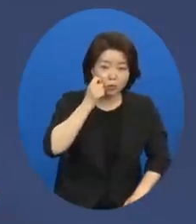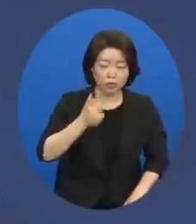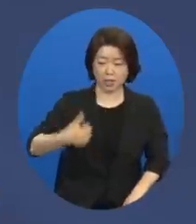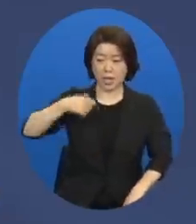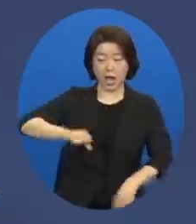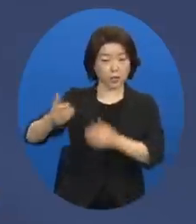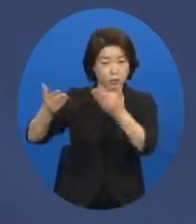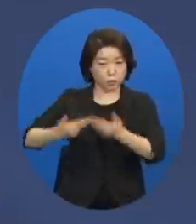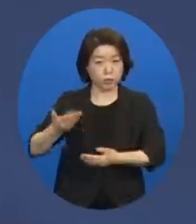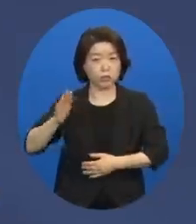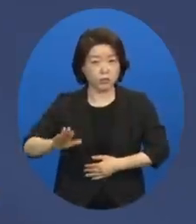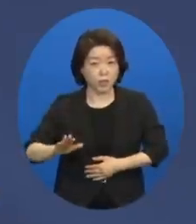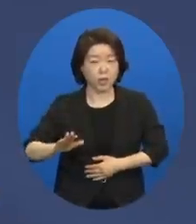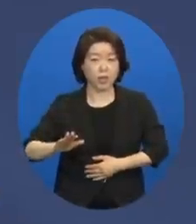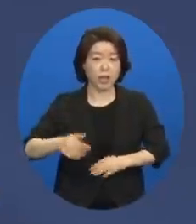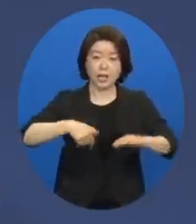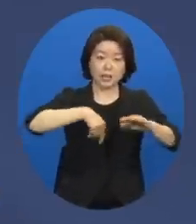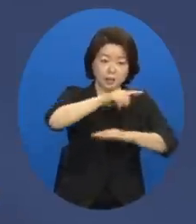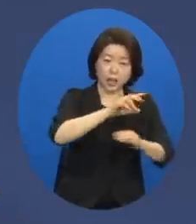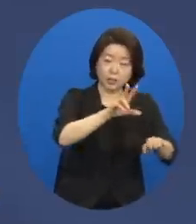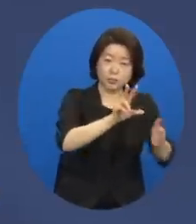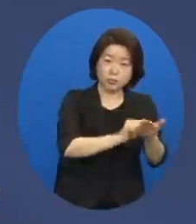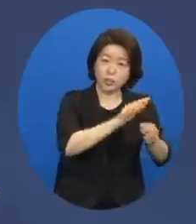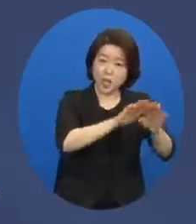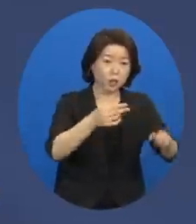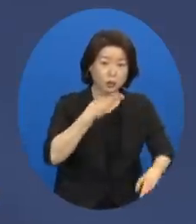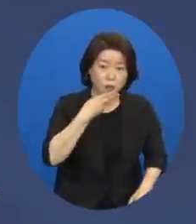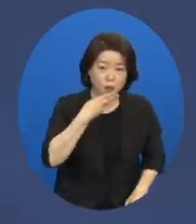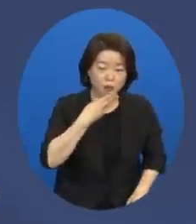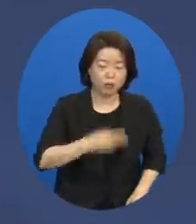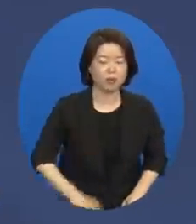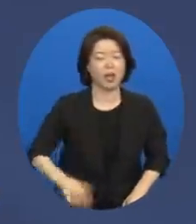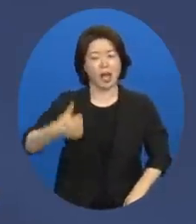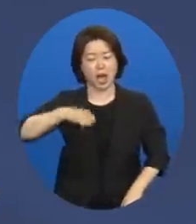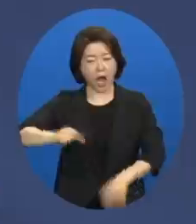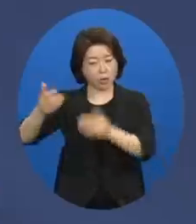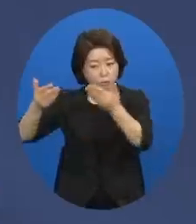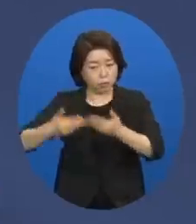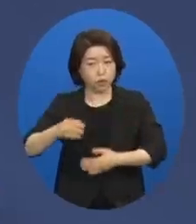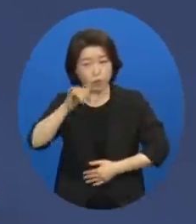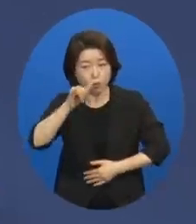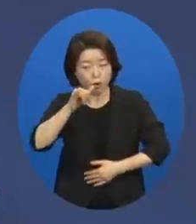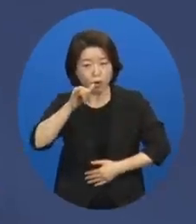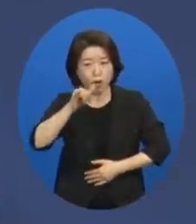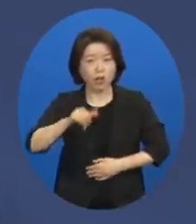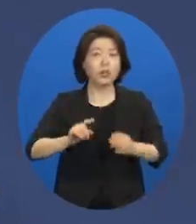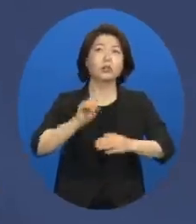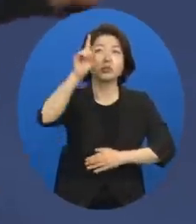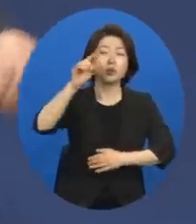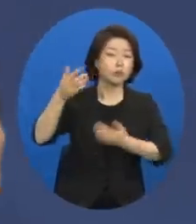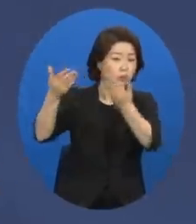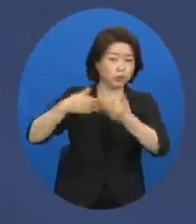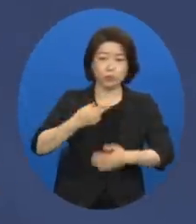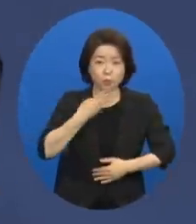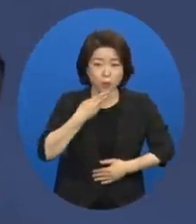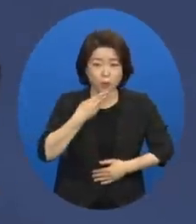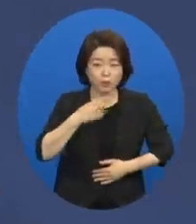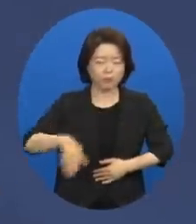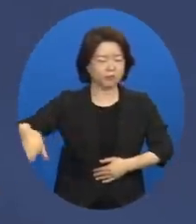아들도 주셨는데 다른 문제 해결 안 해주시겠어요? 아들도 주셨는데 천국 못 주시겠어요?